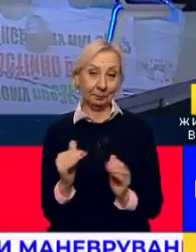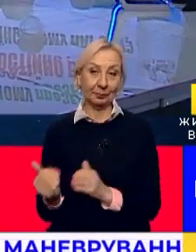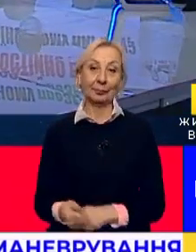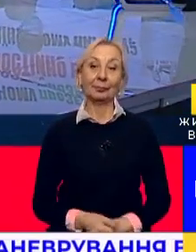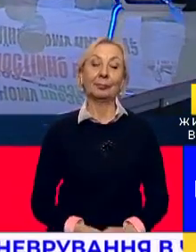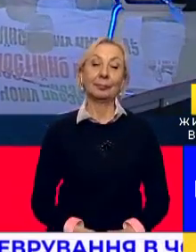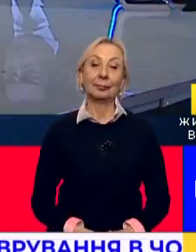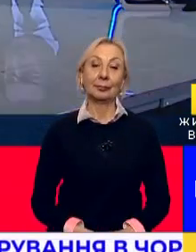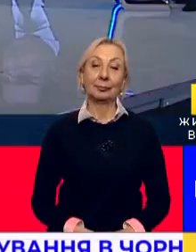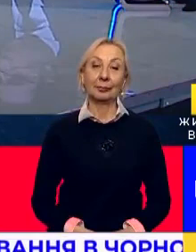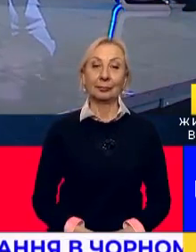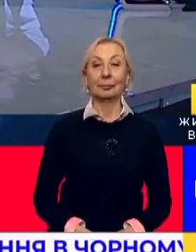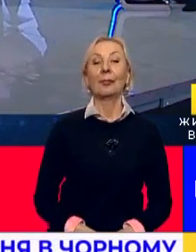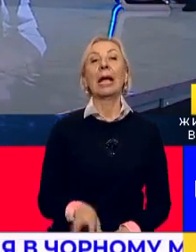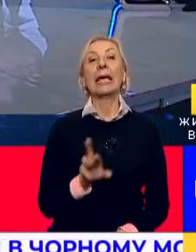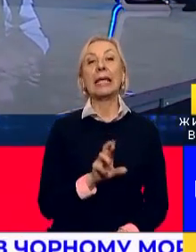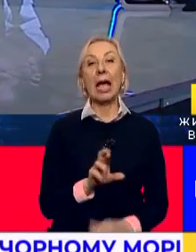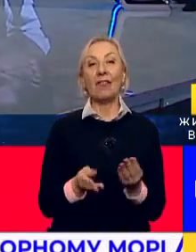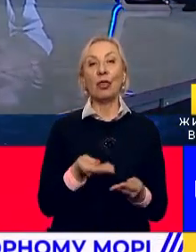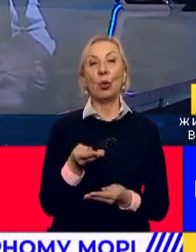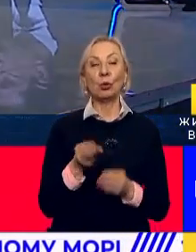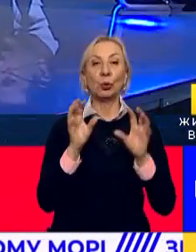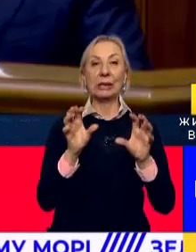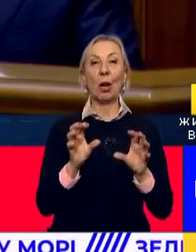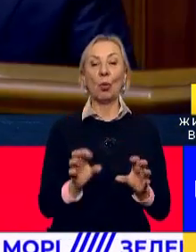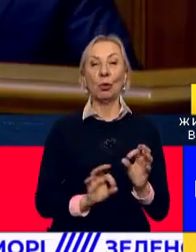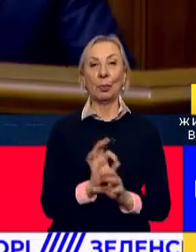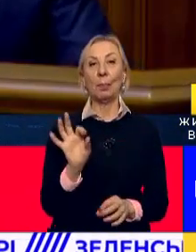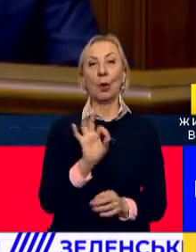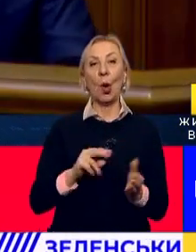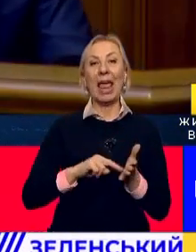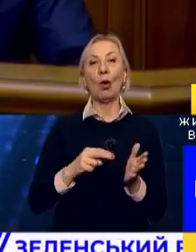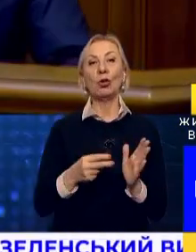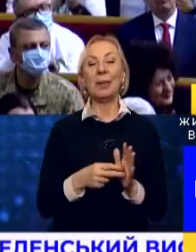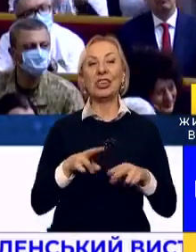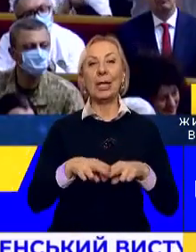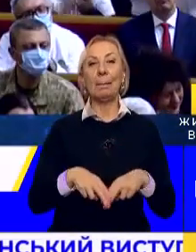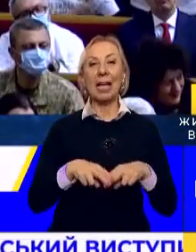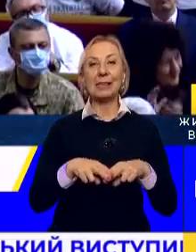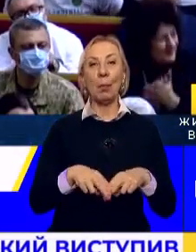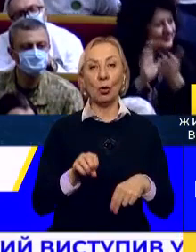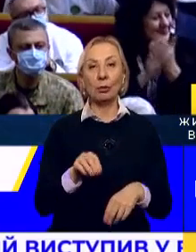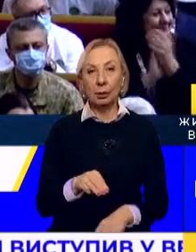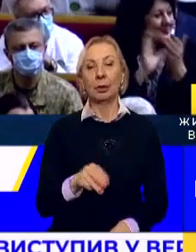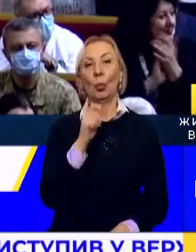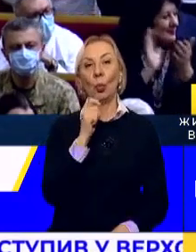президента. Я вношу законопроект про економічний паспорт українця.